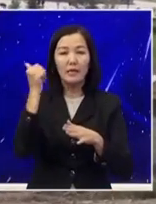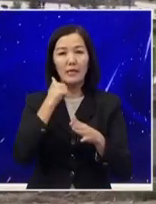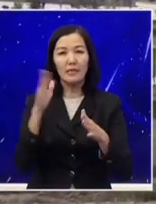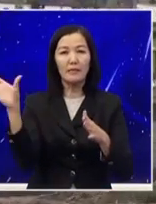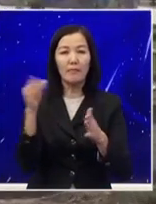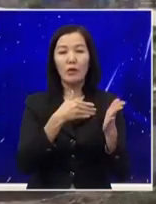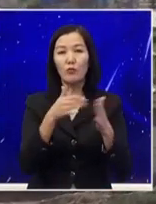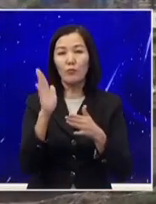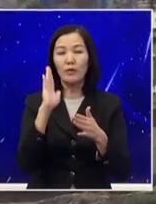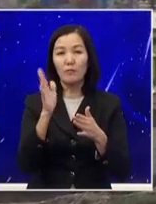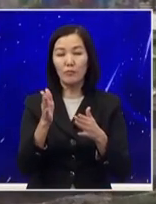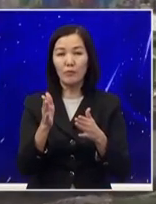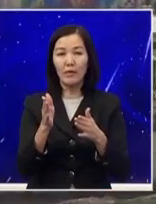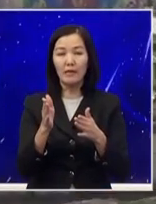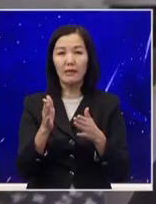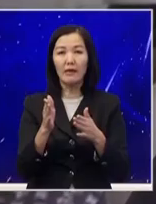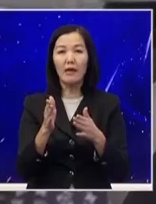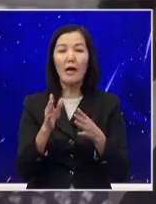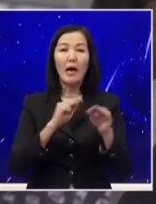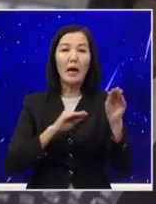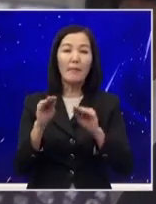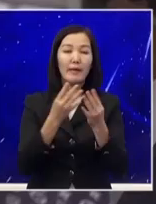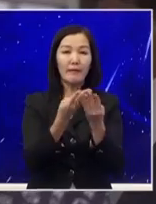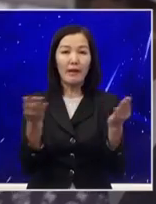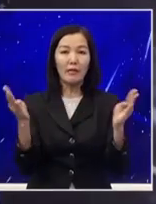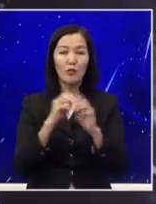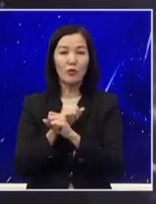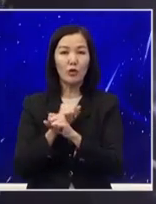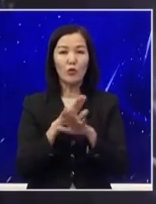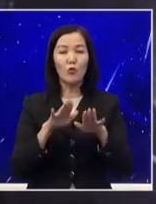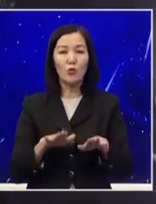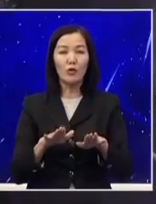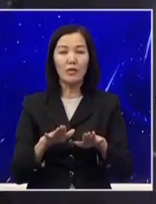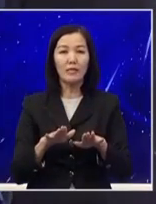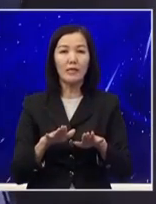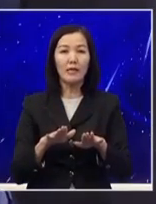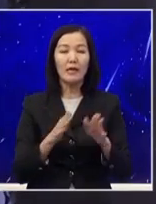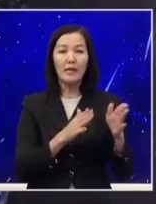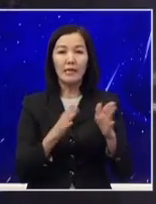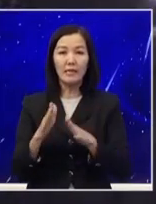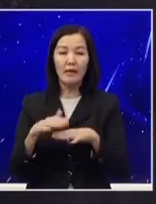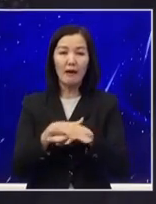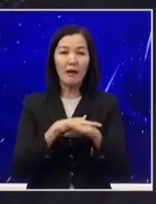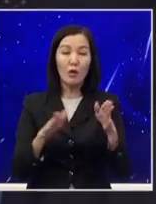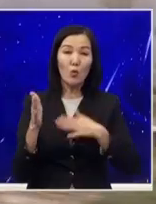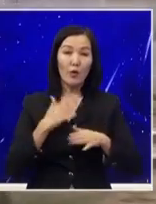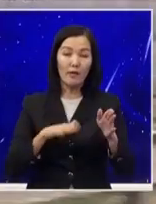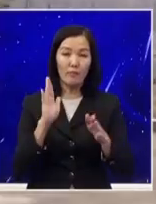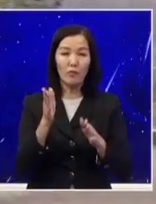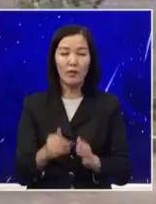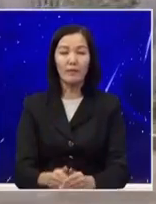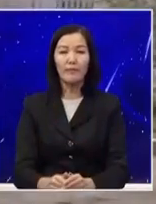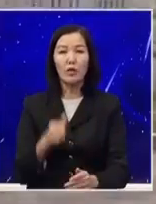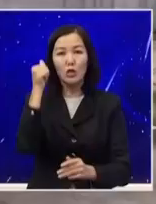нысандардың барлығын алып тастадық. Айналасы абаттандырылса, тұнығу орындықтары қойылып, ретке келтірілсе, халық қуанатын болады.